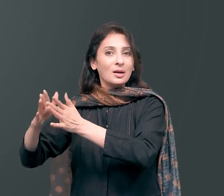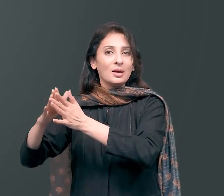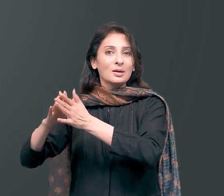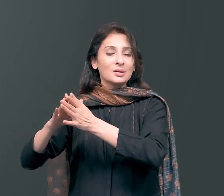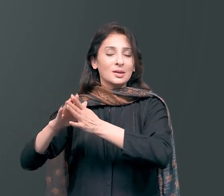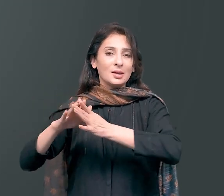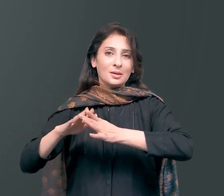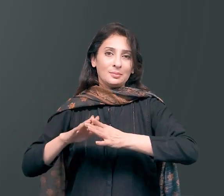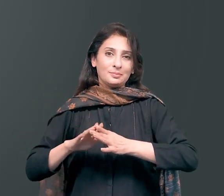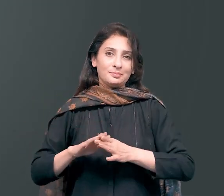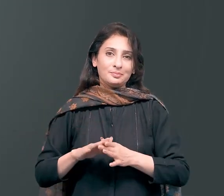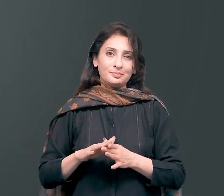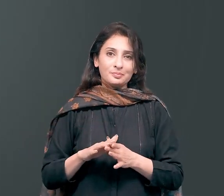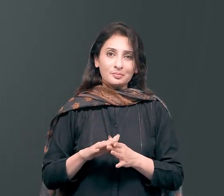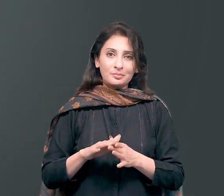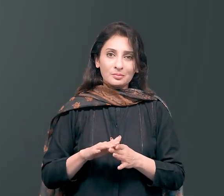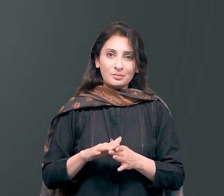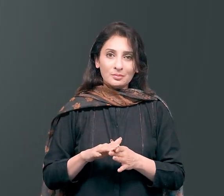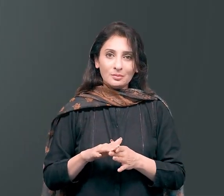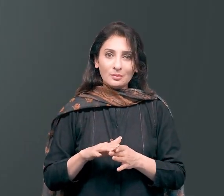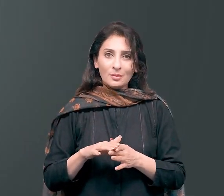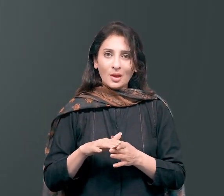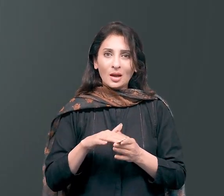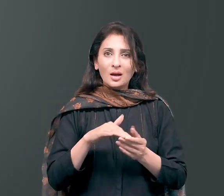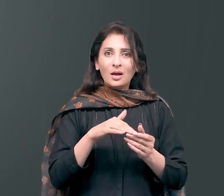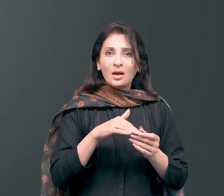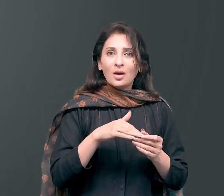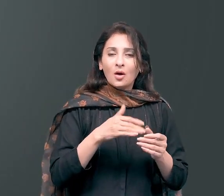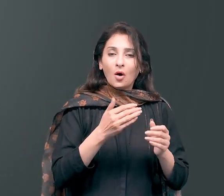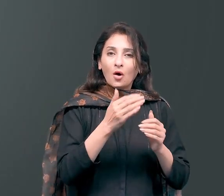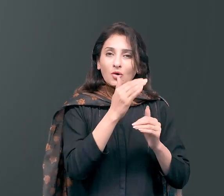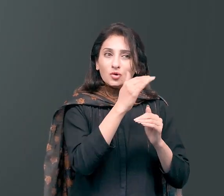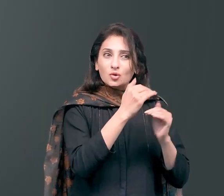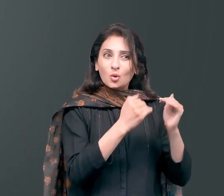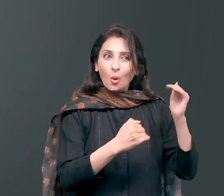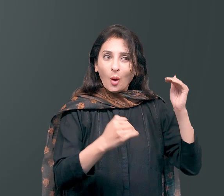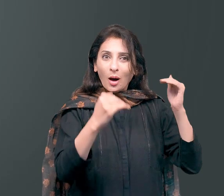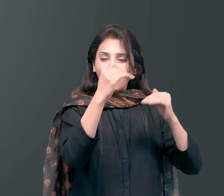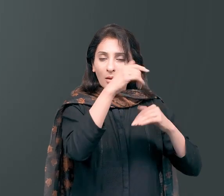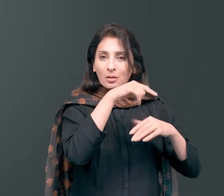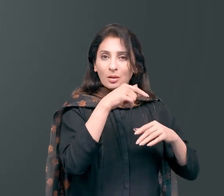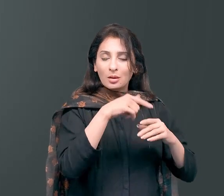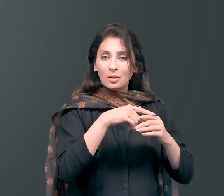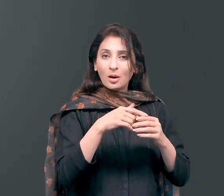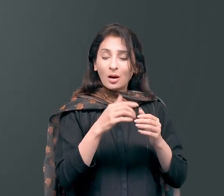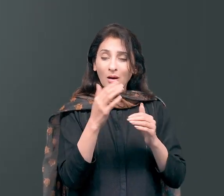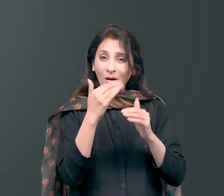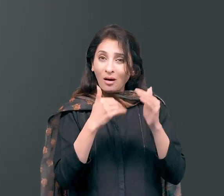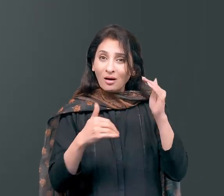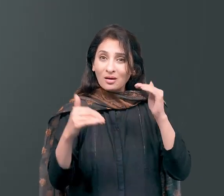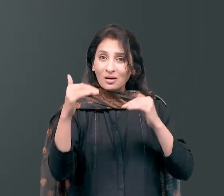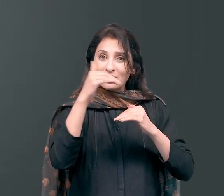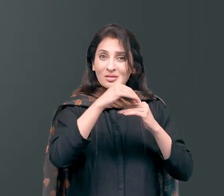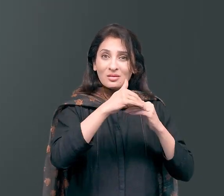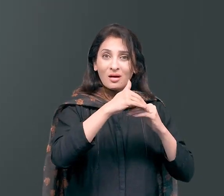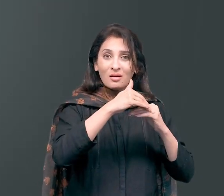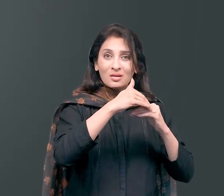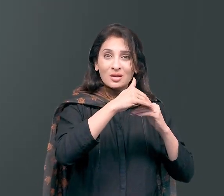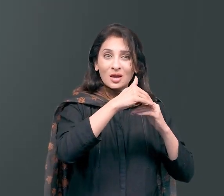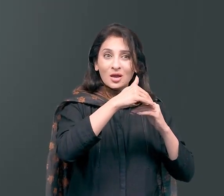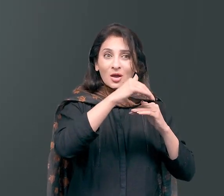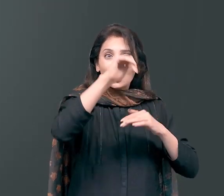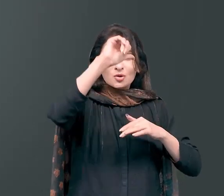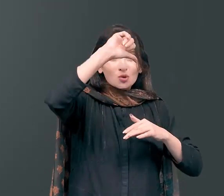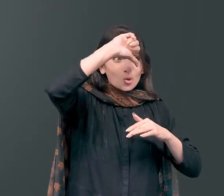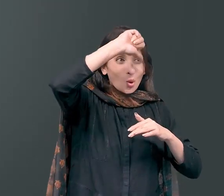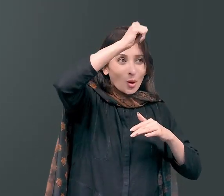کر ان میں جو کاسٹ ہندوز تھے، جو اعلیٰ ذات کے جو لوگ تھے، ان کے اندر تو نفرت مسلمانوں میں کوٹ کوٹ کے